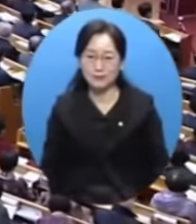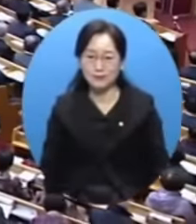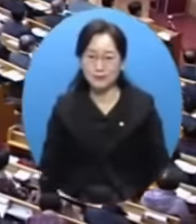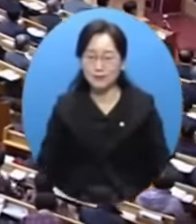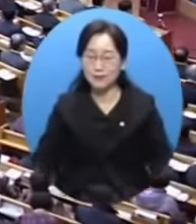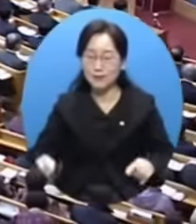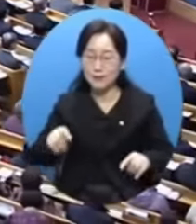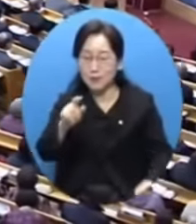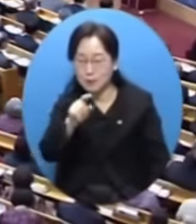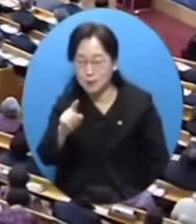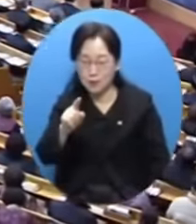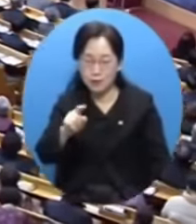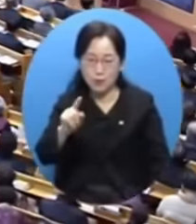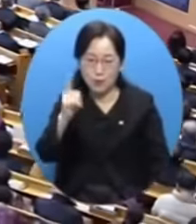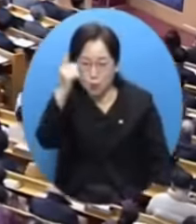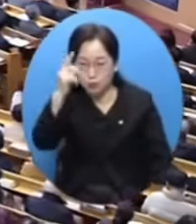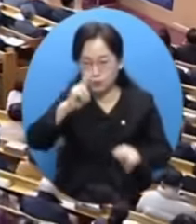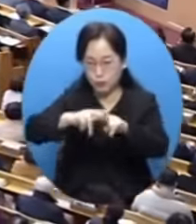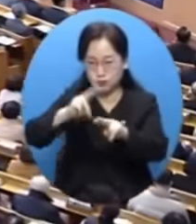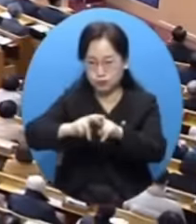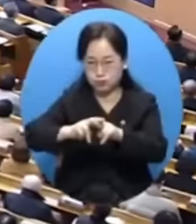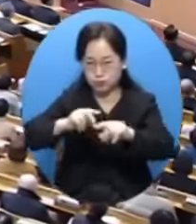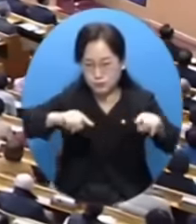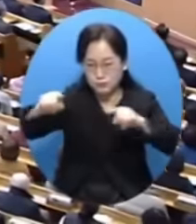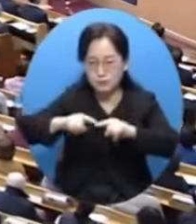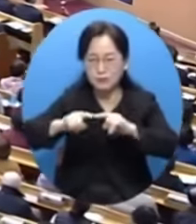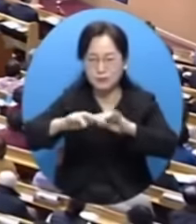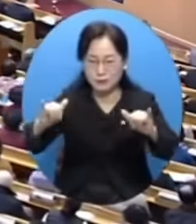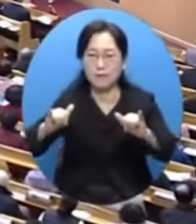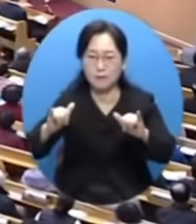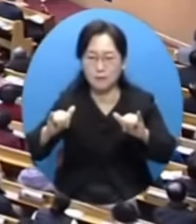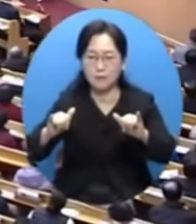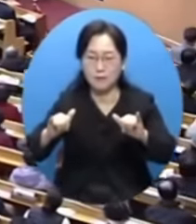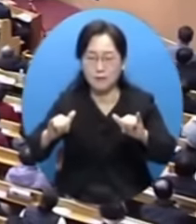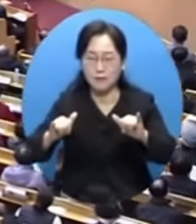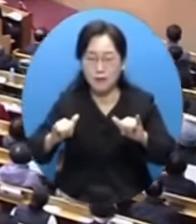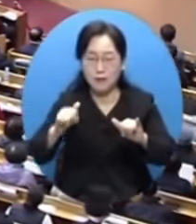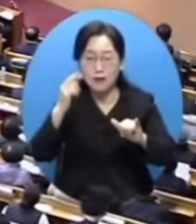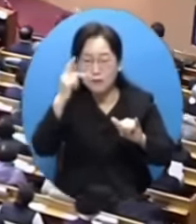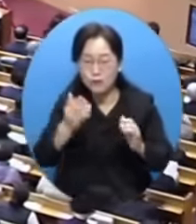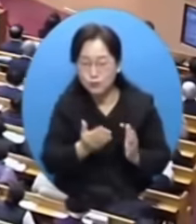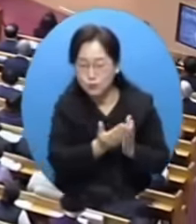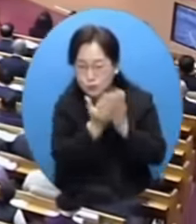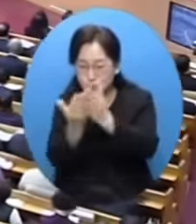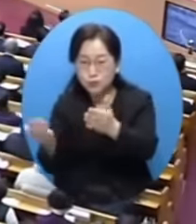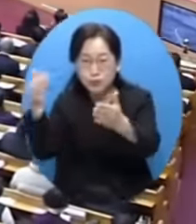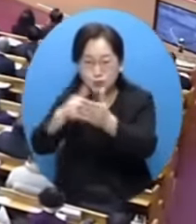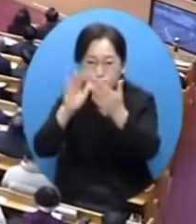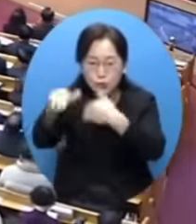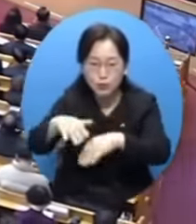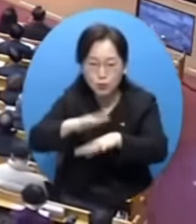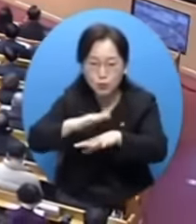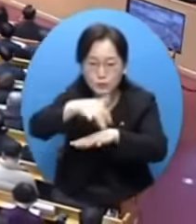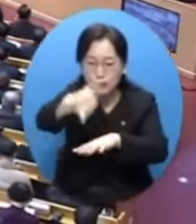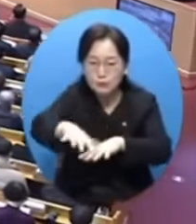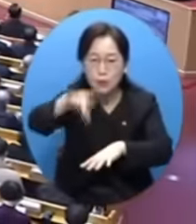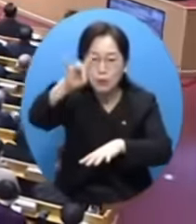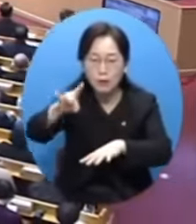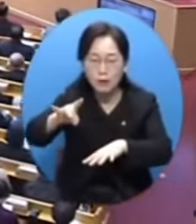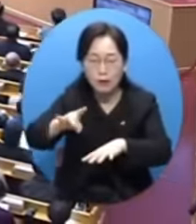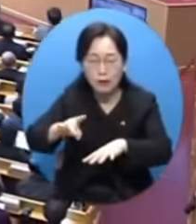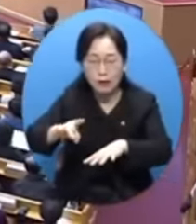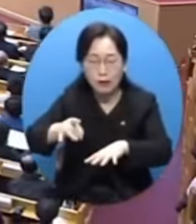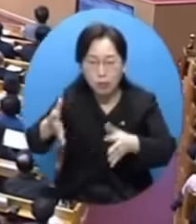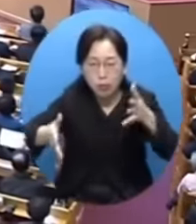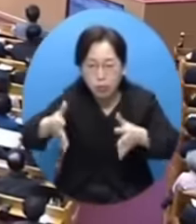각 계층의 지도자들이었습니다. 이곳에 와서 처음 농사를 하려니까 농사가 잘 되지 않았습니다.